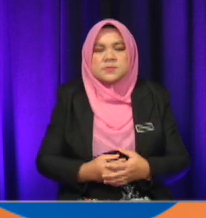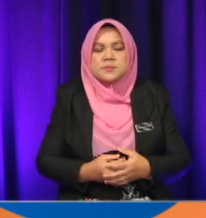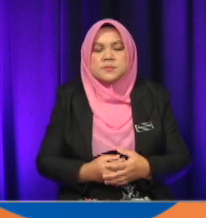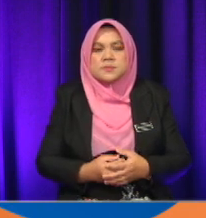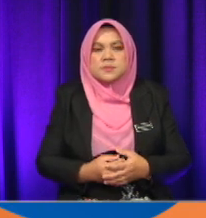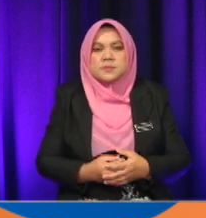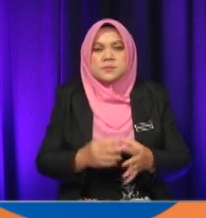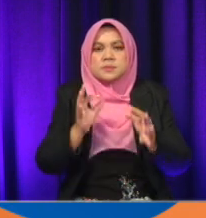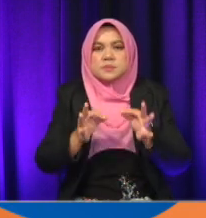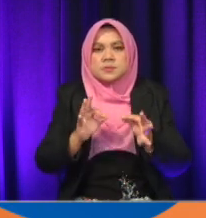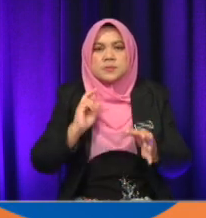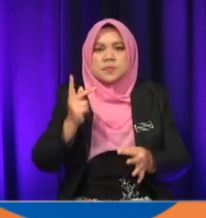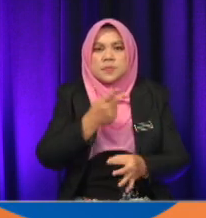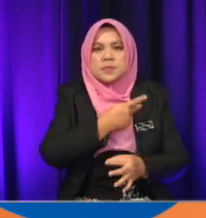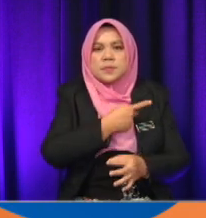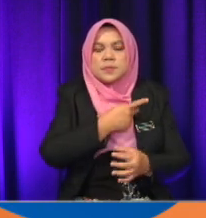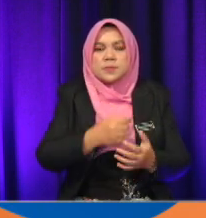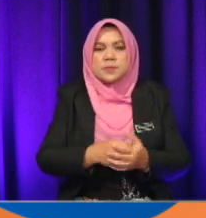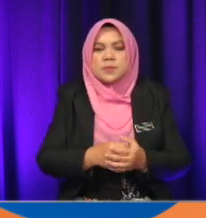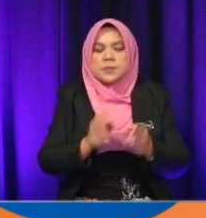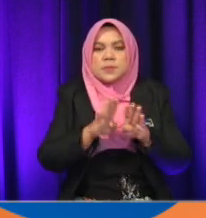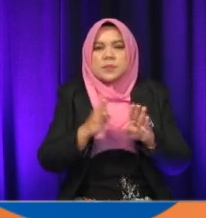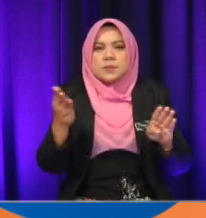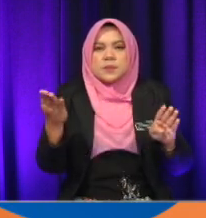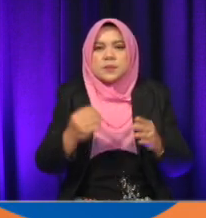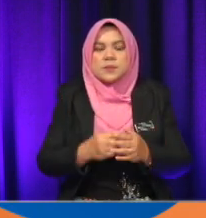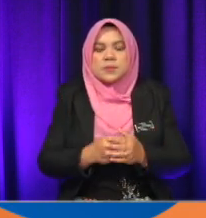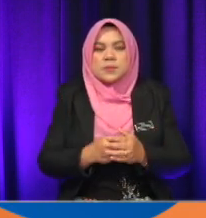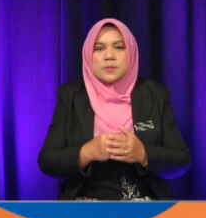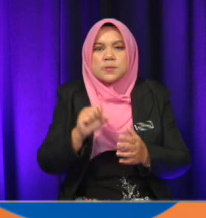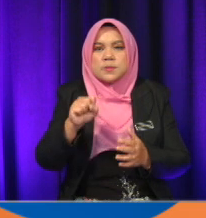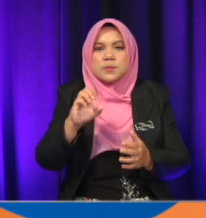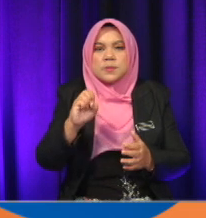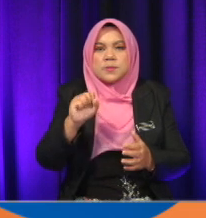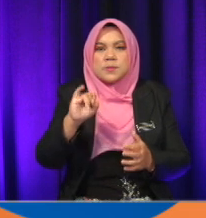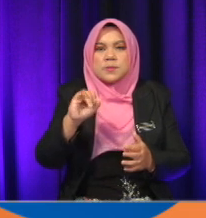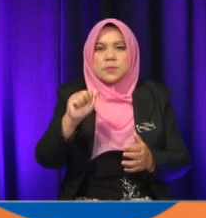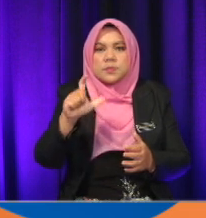Jadi kalau kita membuka media sosial, ada